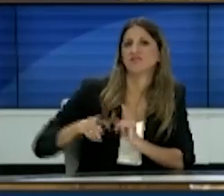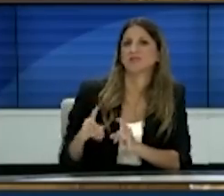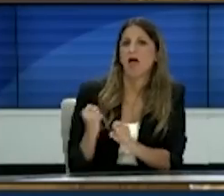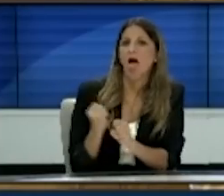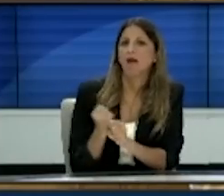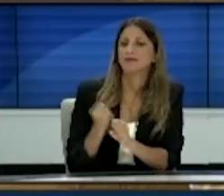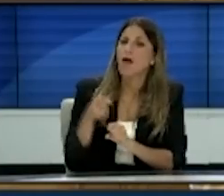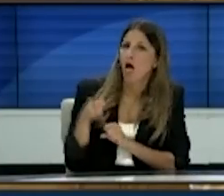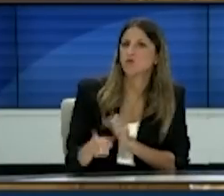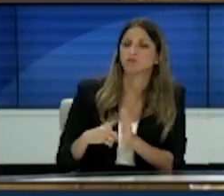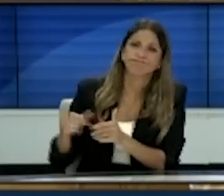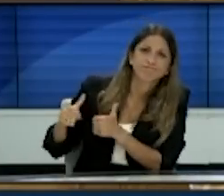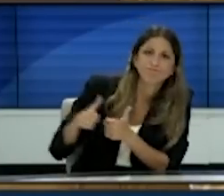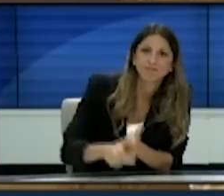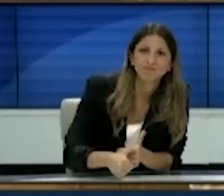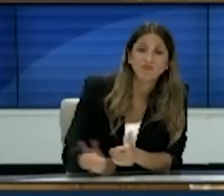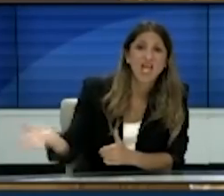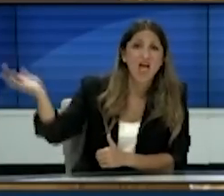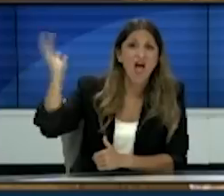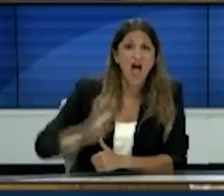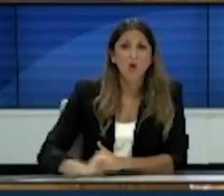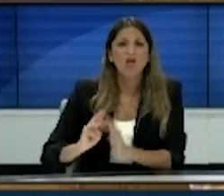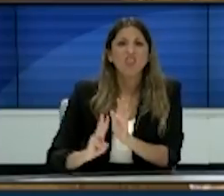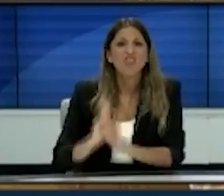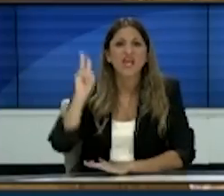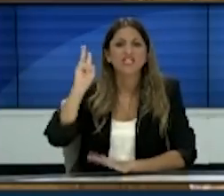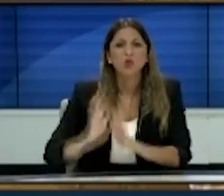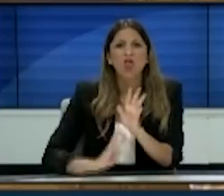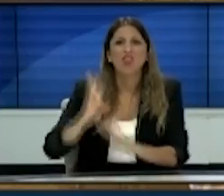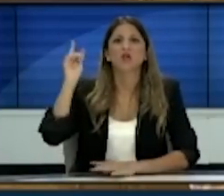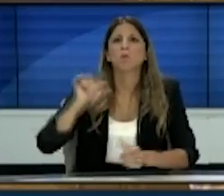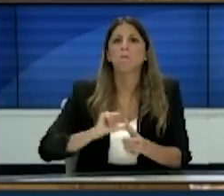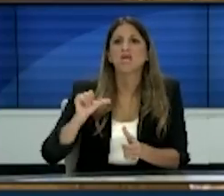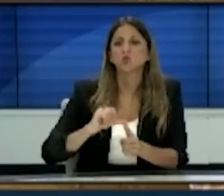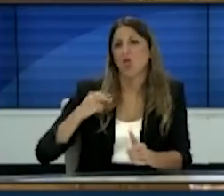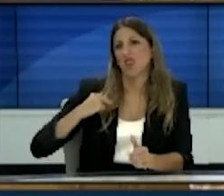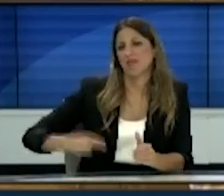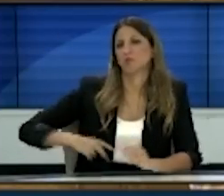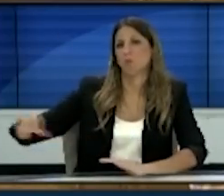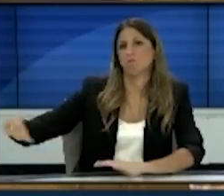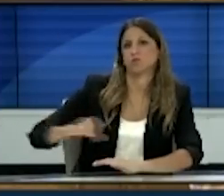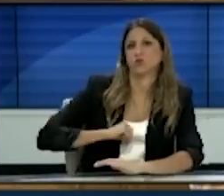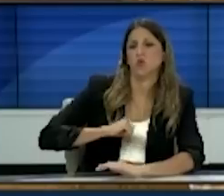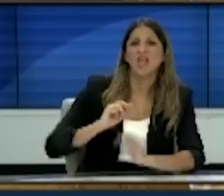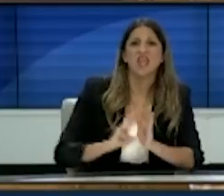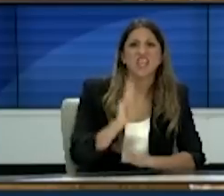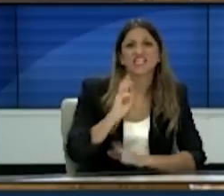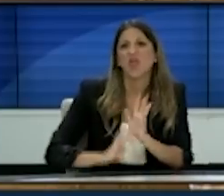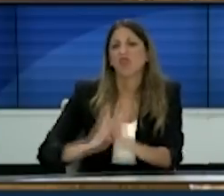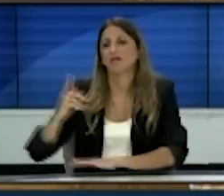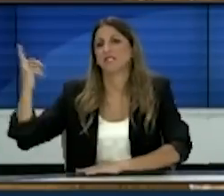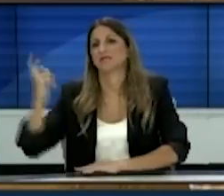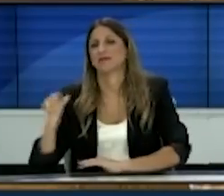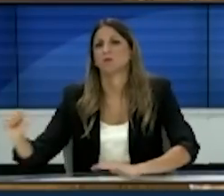Εργασίας, αν δεν επαναφέρεις το 13ο, το 14ο μισθό για το δημόσιο, τη 13η, 14η